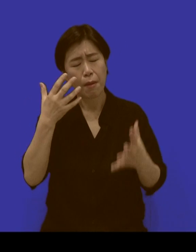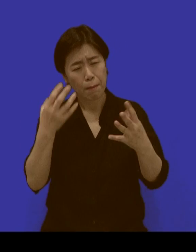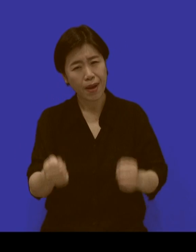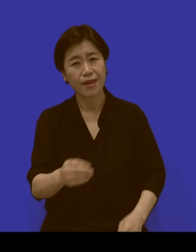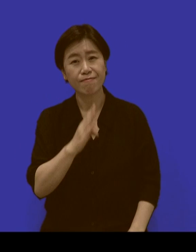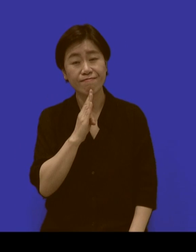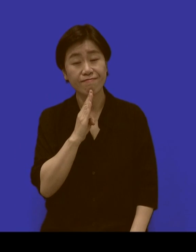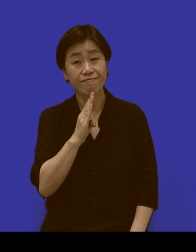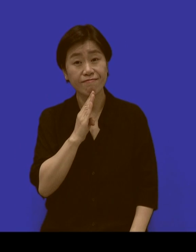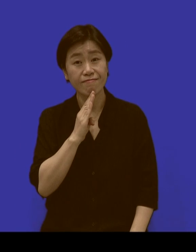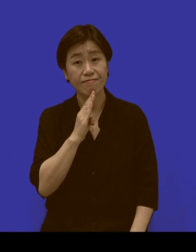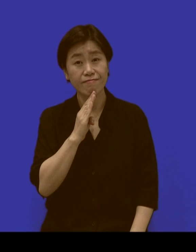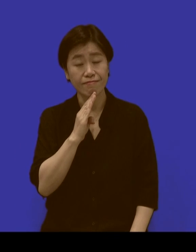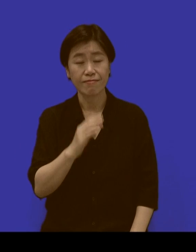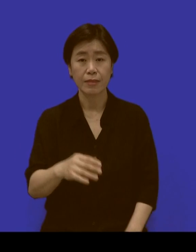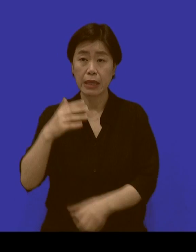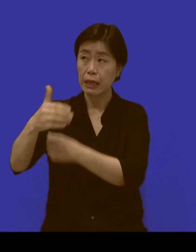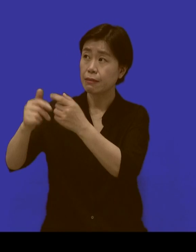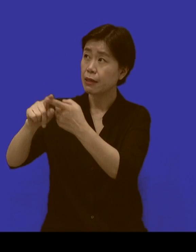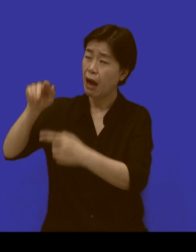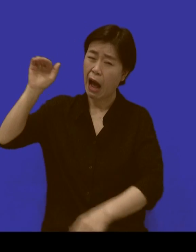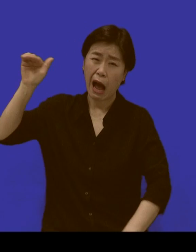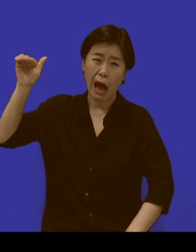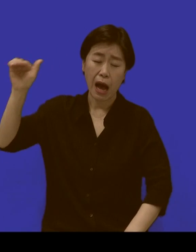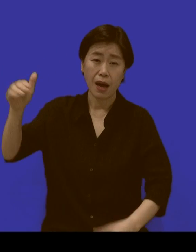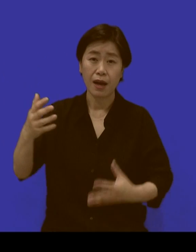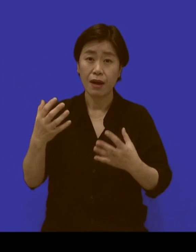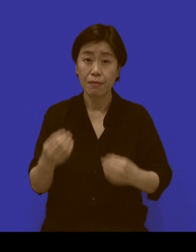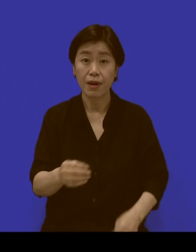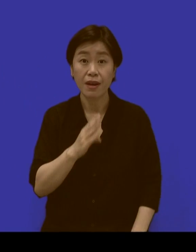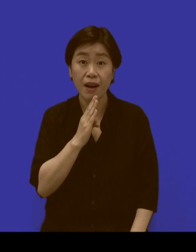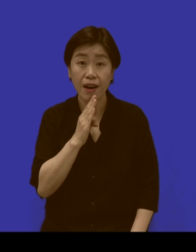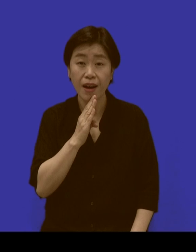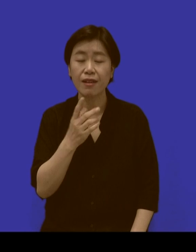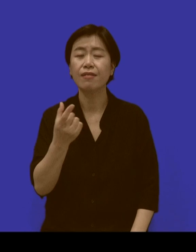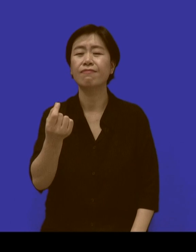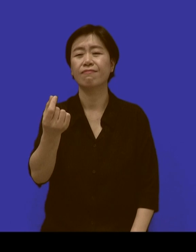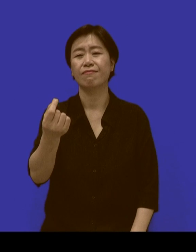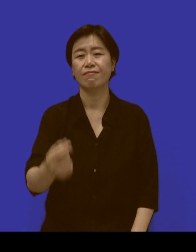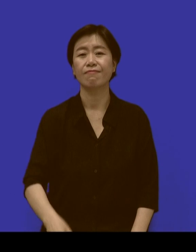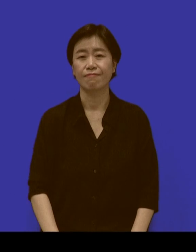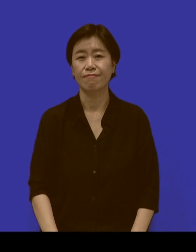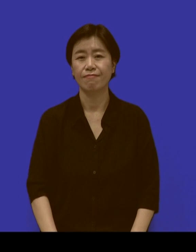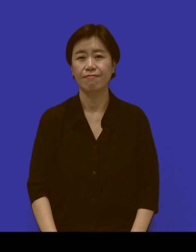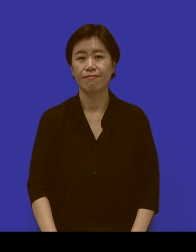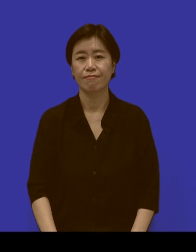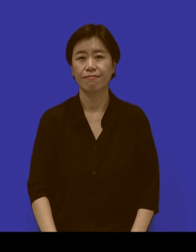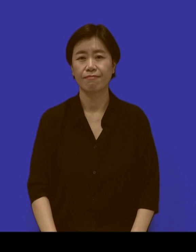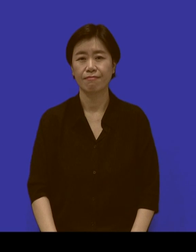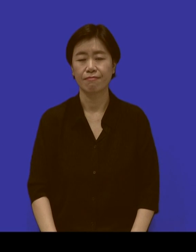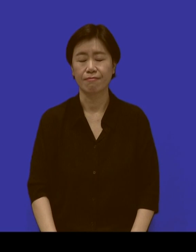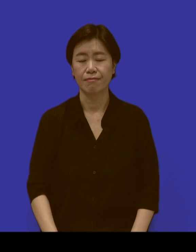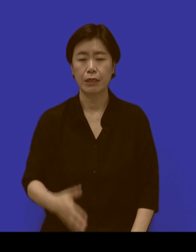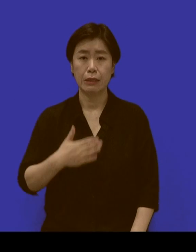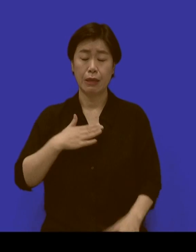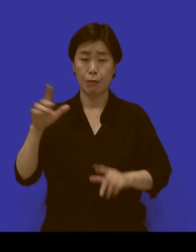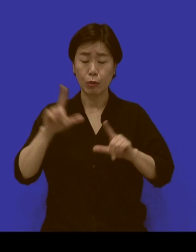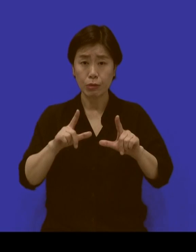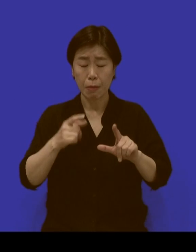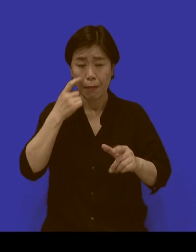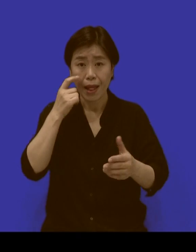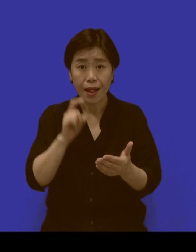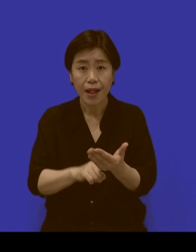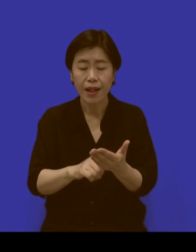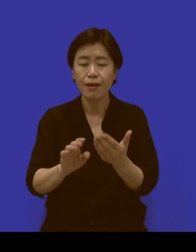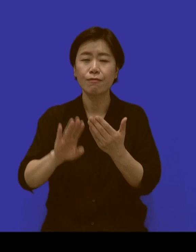아들처럼 뭐 사달라고 조르는 아이처럼. 네, 그렇게 그거 보일 수 이상 있겠네요. 이하도 아니었을지 모르겠다는 예. 생각에 전 너무 죄송한 마음이 그때부터